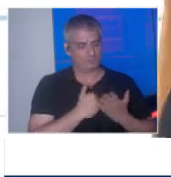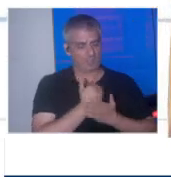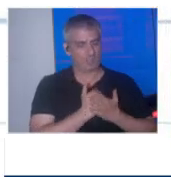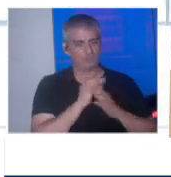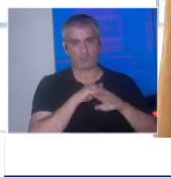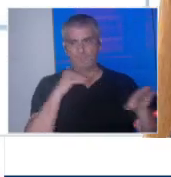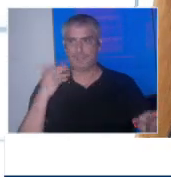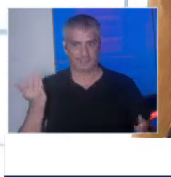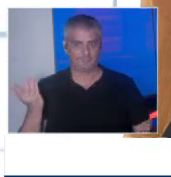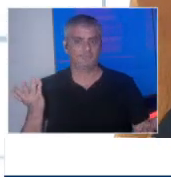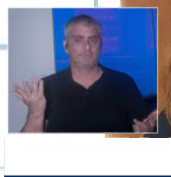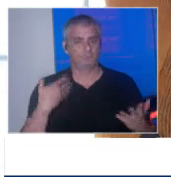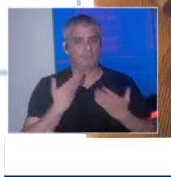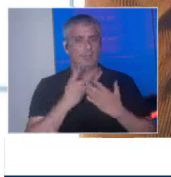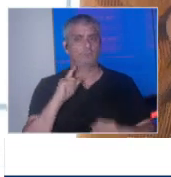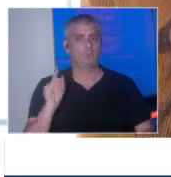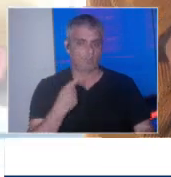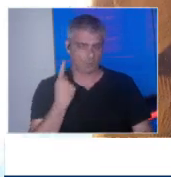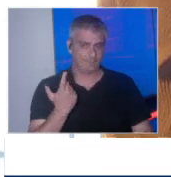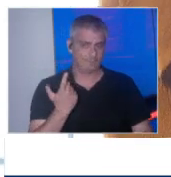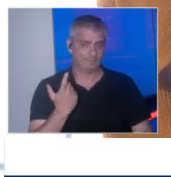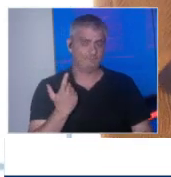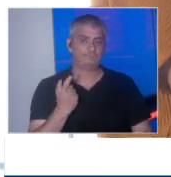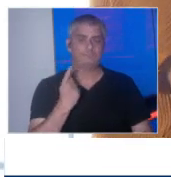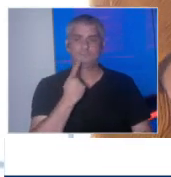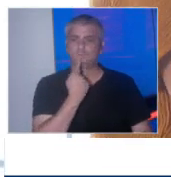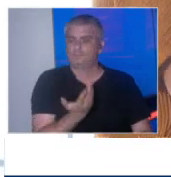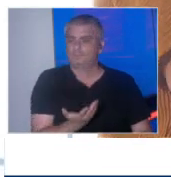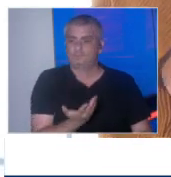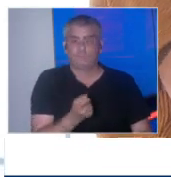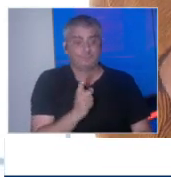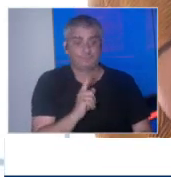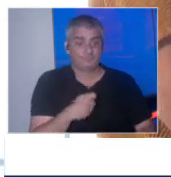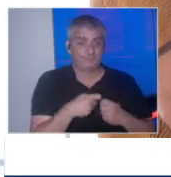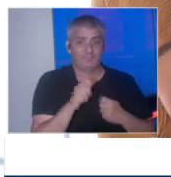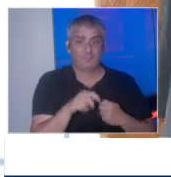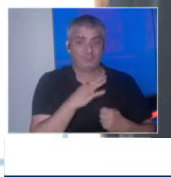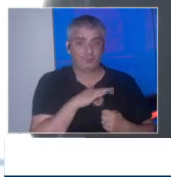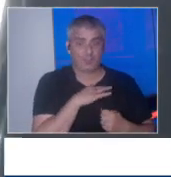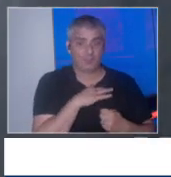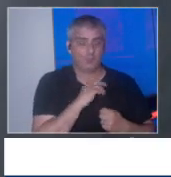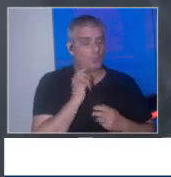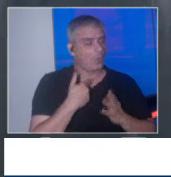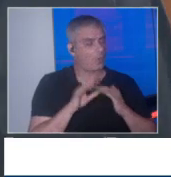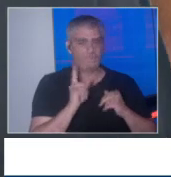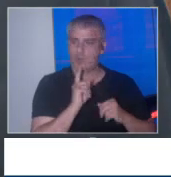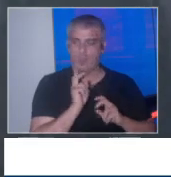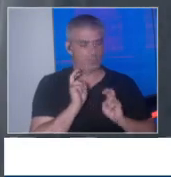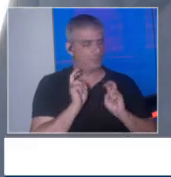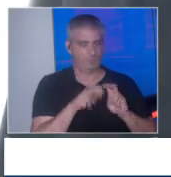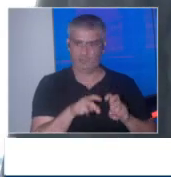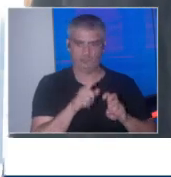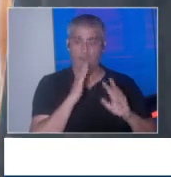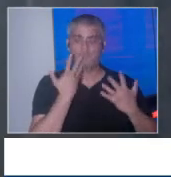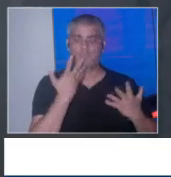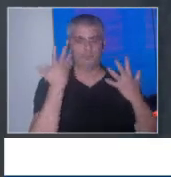את הפקקים, אני בא לעזור לכולם, לכל מי שגם כן נוהג. ואתה אומר, כל נבחרי הציבור שלנו, לפחות רובם המוחלט, לא נסעו בטח